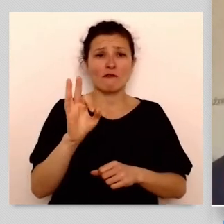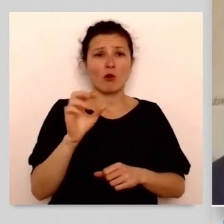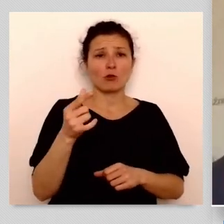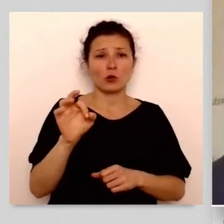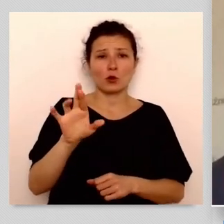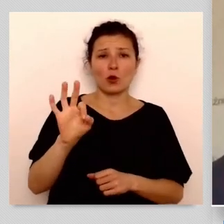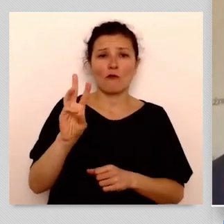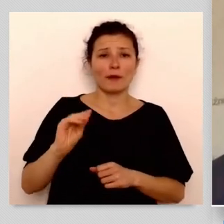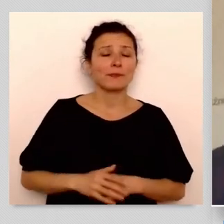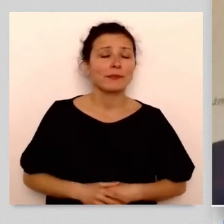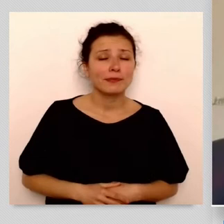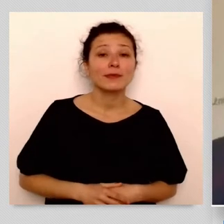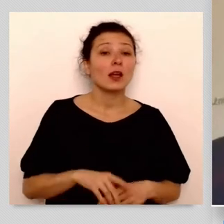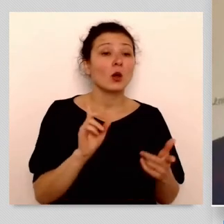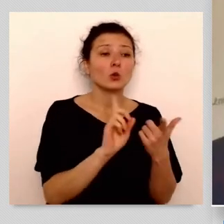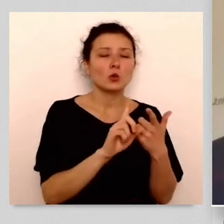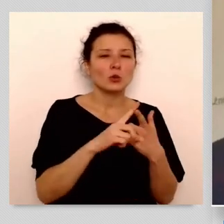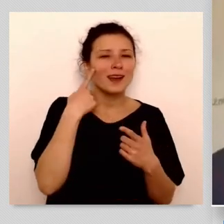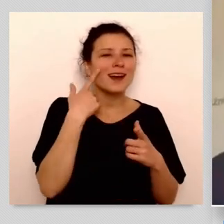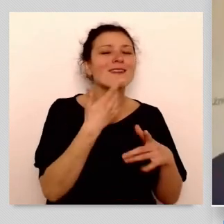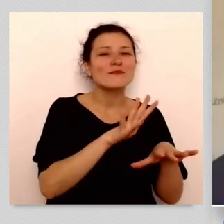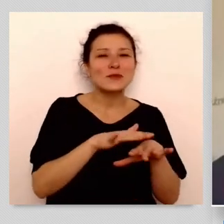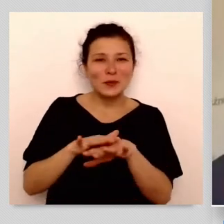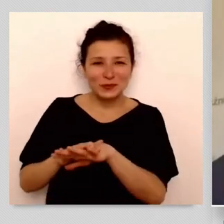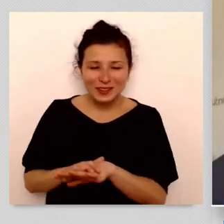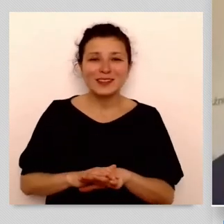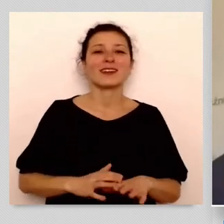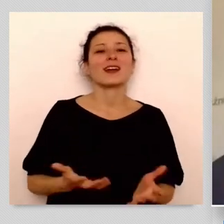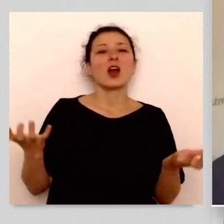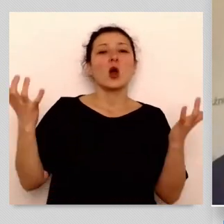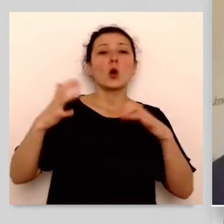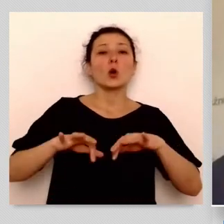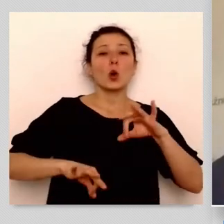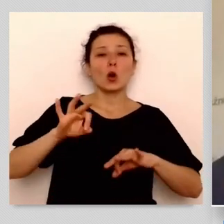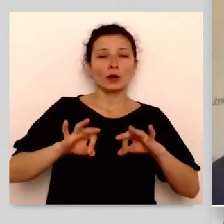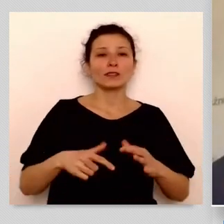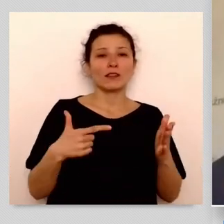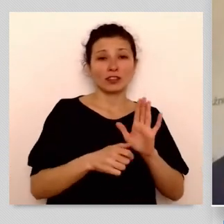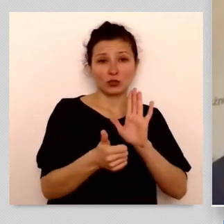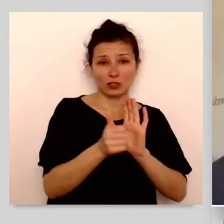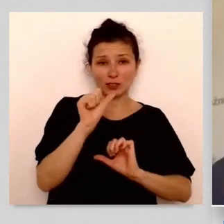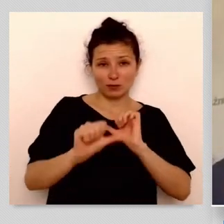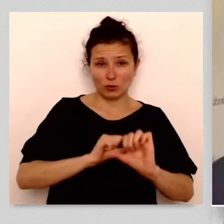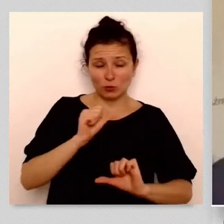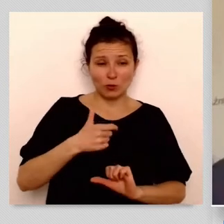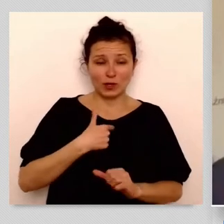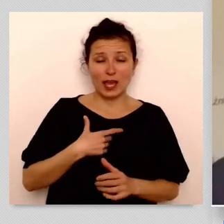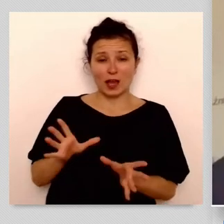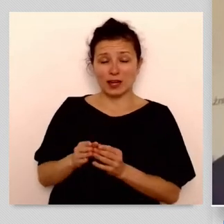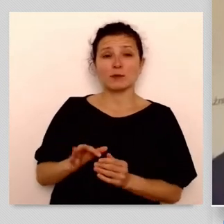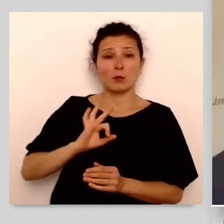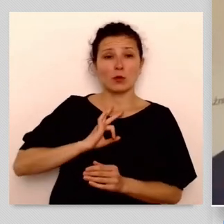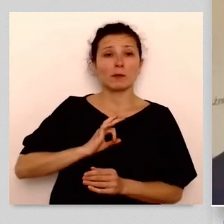Druga taka, takie przypomnienie, na kongres w 2016 roku ja wspólnie z moimi współpracownikami przygotowałem